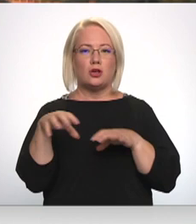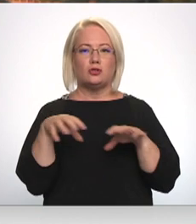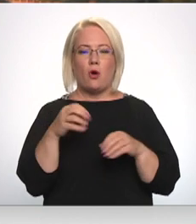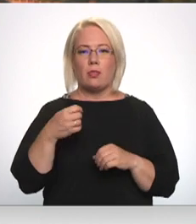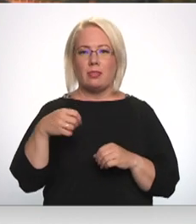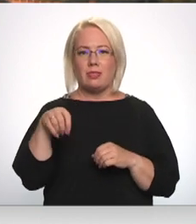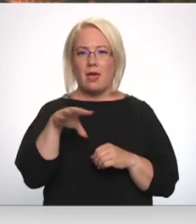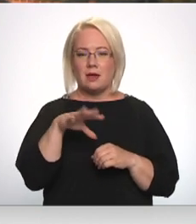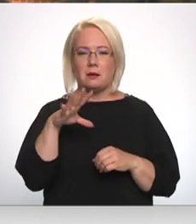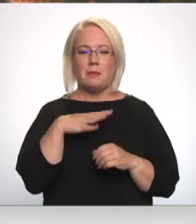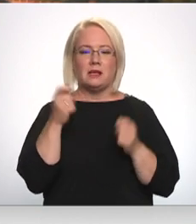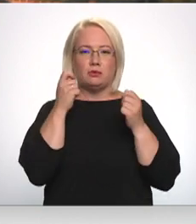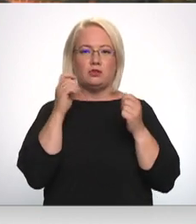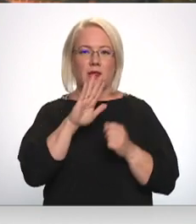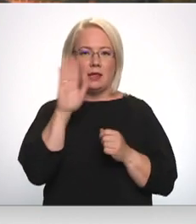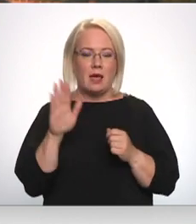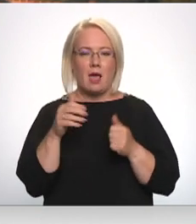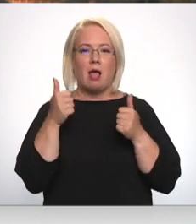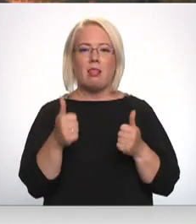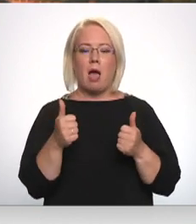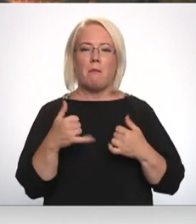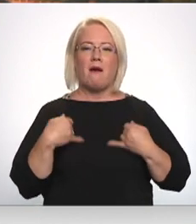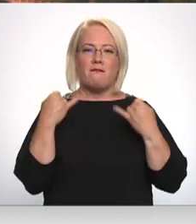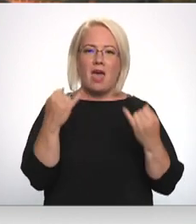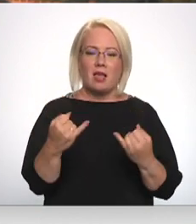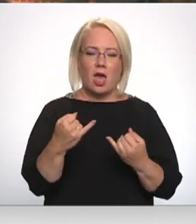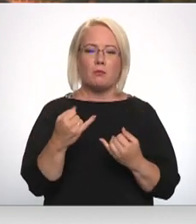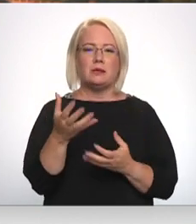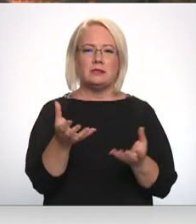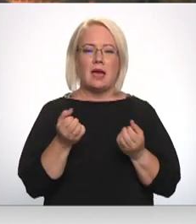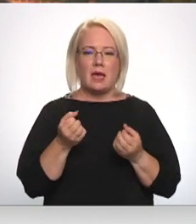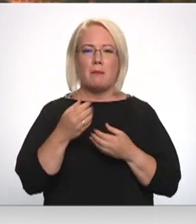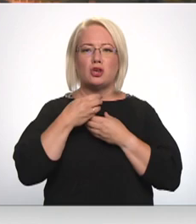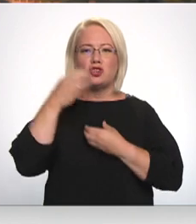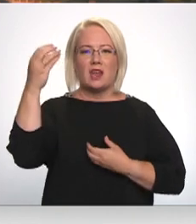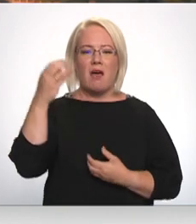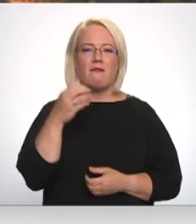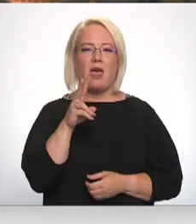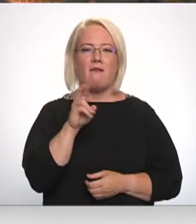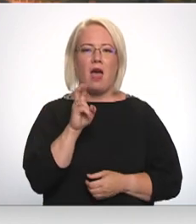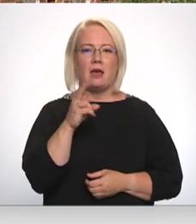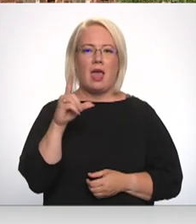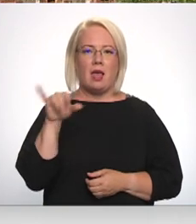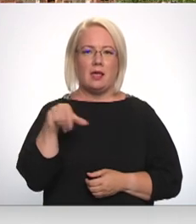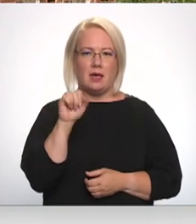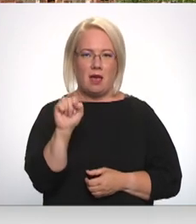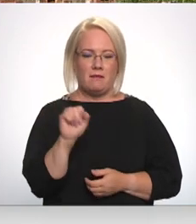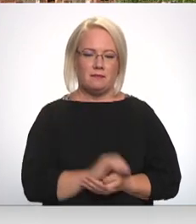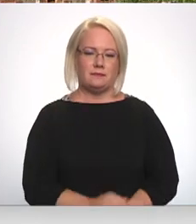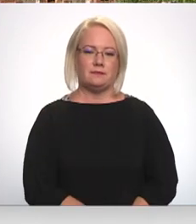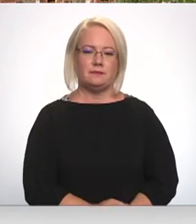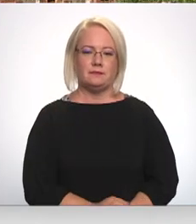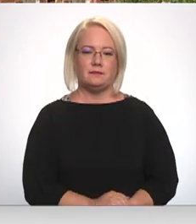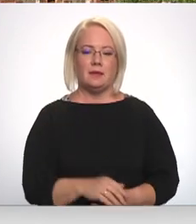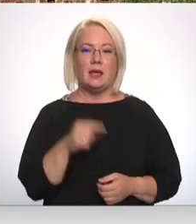svināta dzimšanas diena. Labu vēlējumus un kārumus saņēma žirafe Vakilija. Stāsta Dāvids Frēdenfelds.